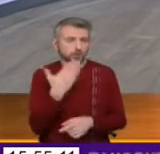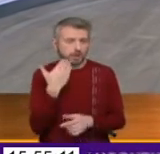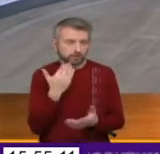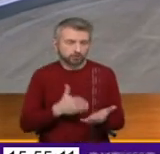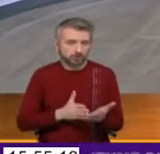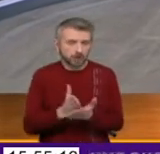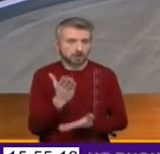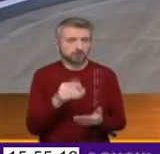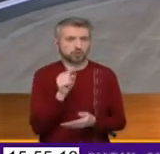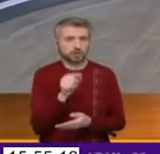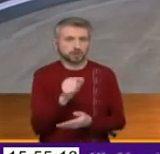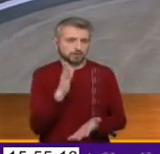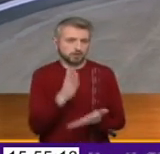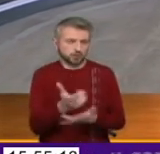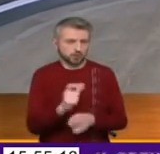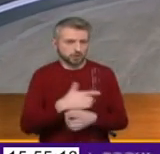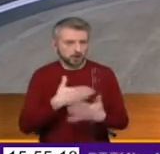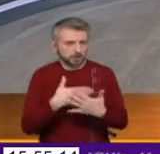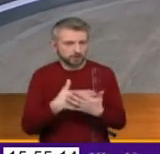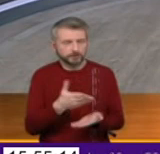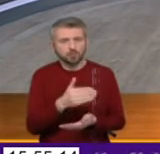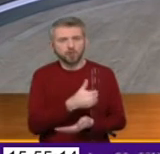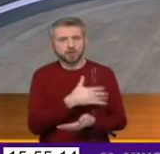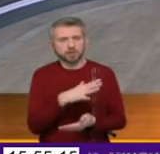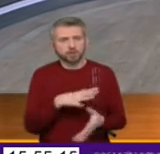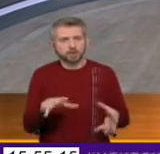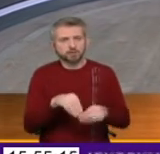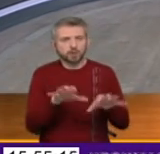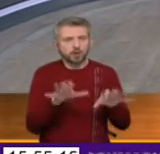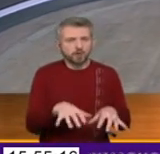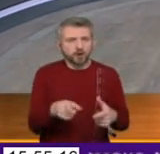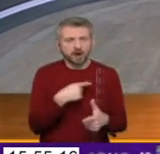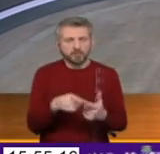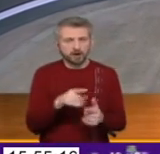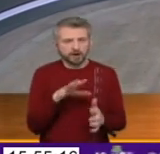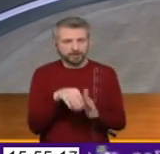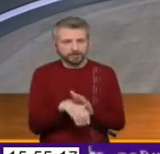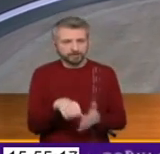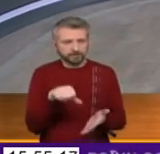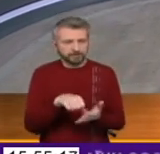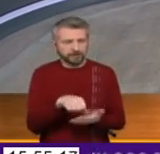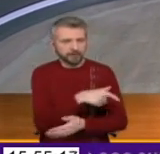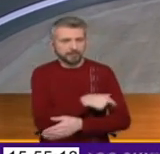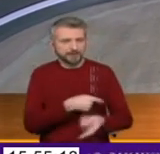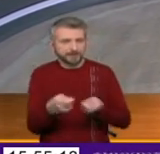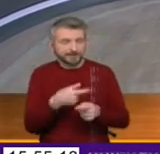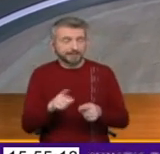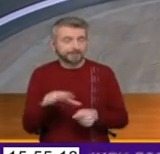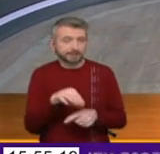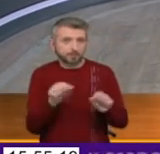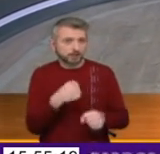шлях, якщо ти є дуже активним і хочеш стати співголовою, або там увійти в члени правління. Це все можна